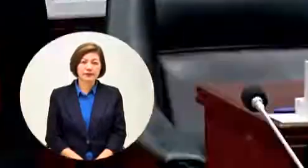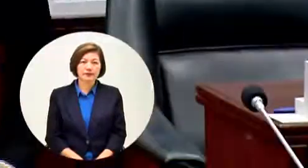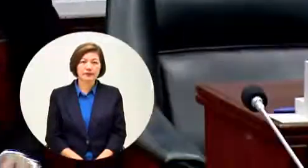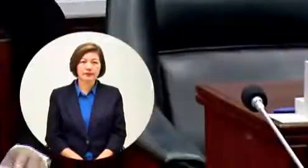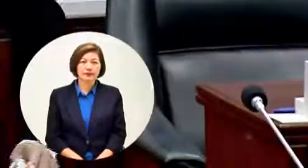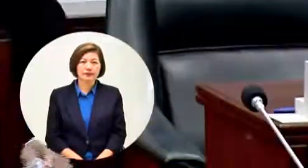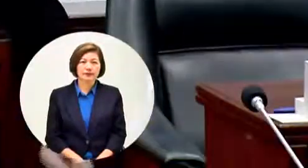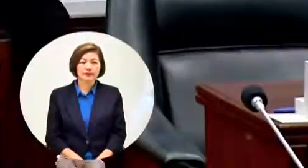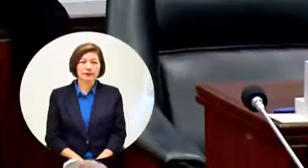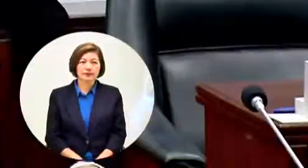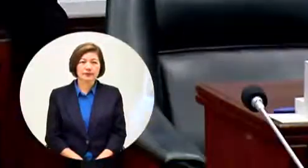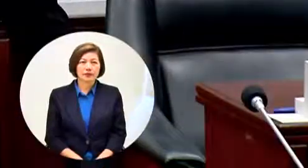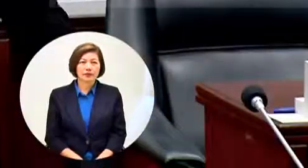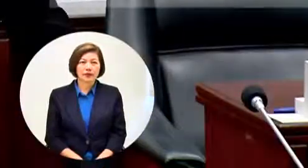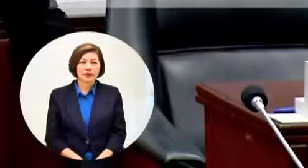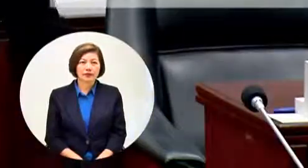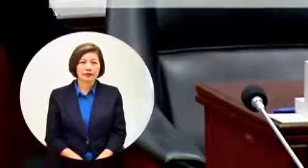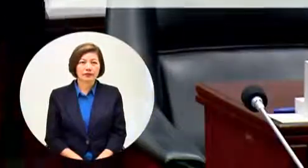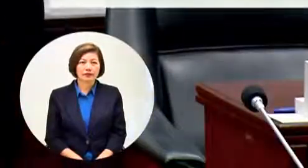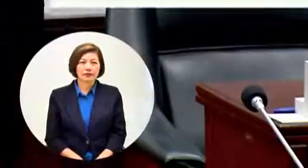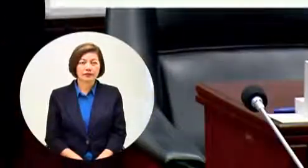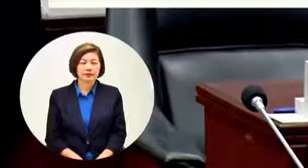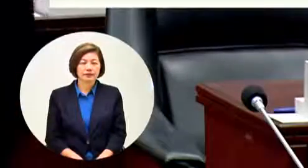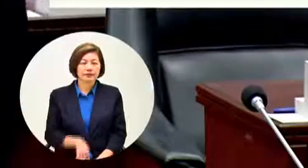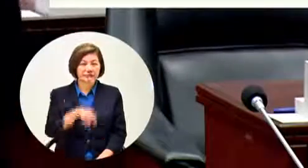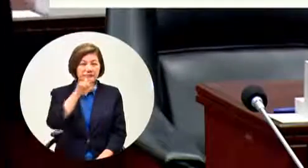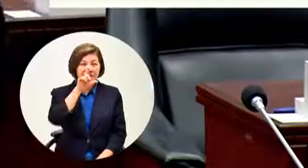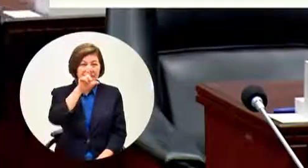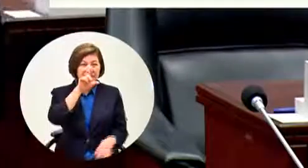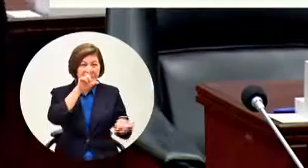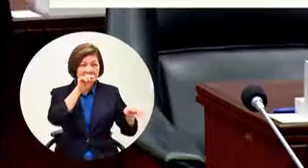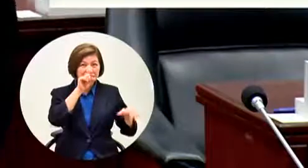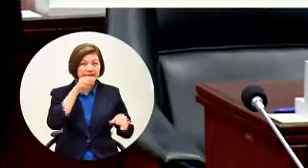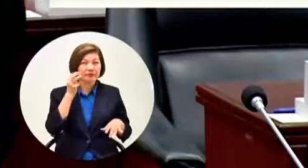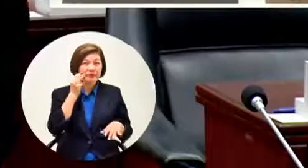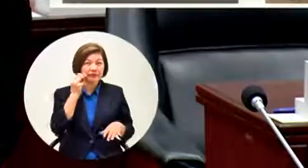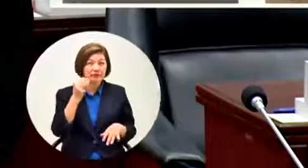即摆按即个交情，哦，按个米山路，